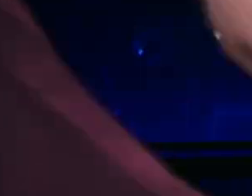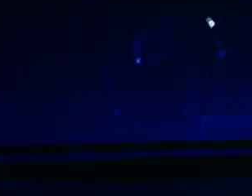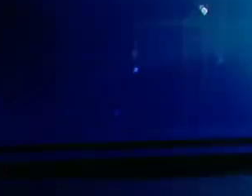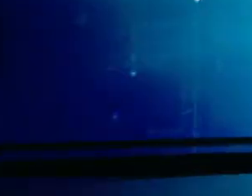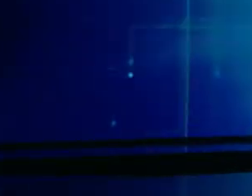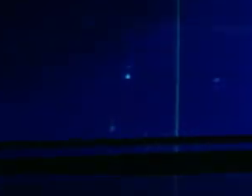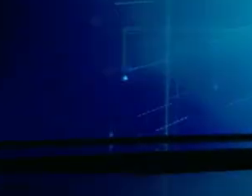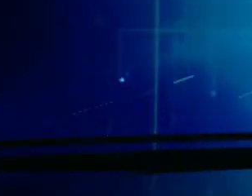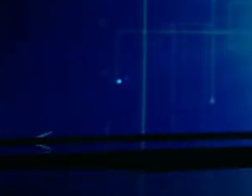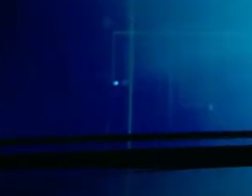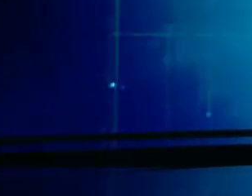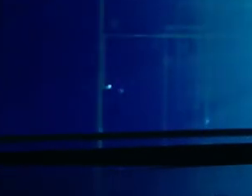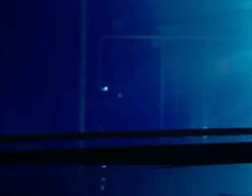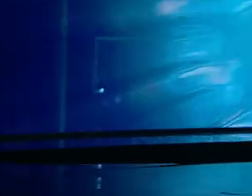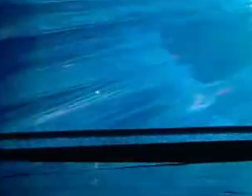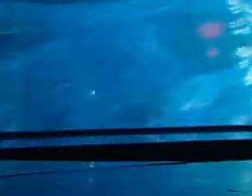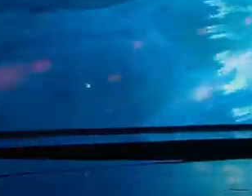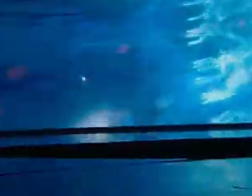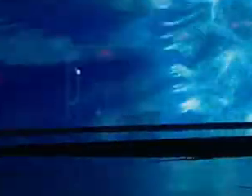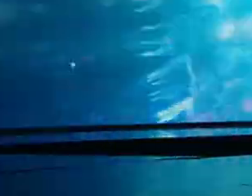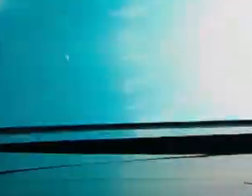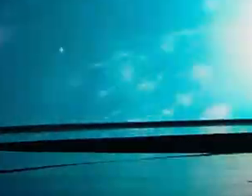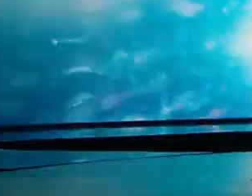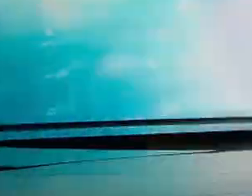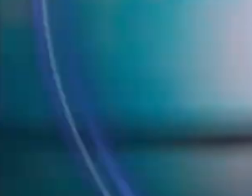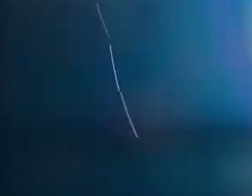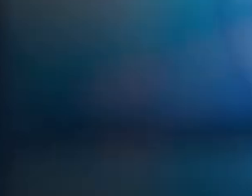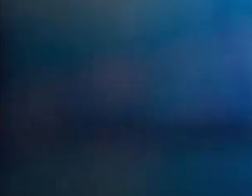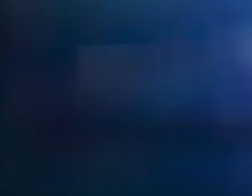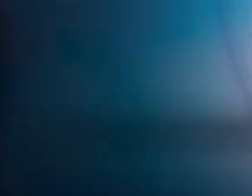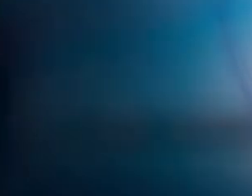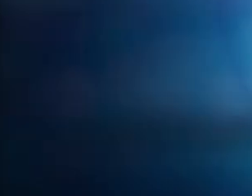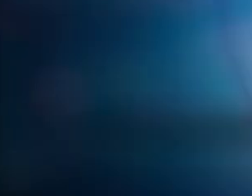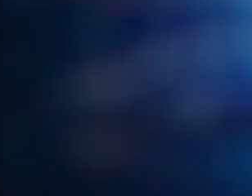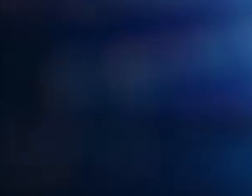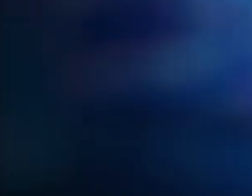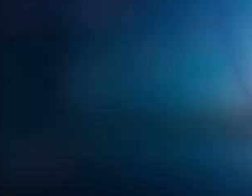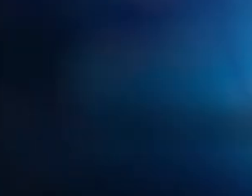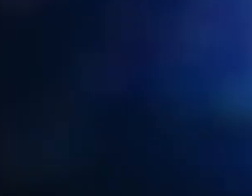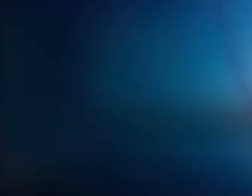demokratycznym. Nowa perspektywa finansowa 21-27.